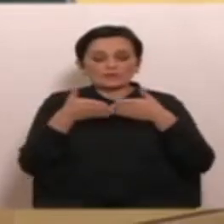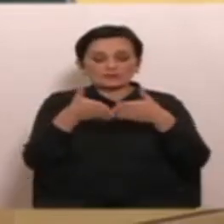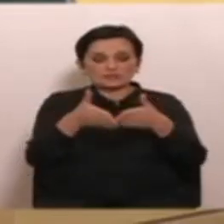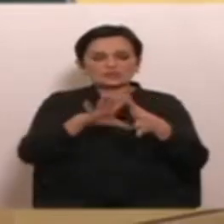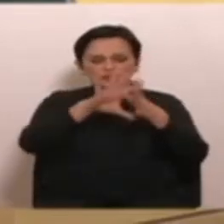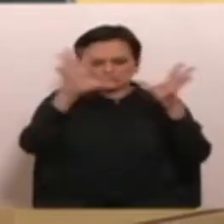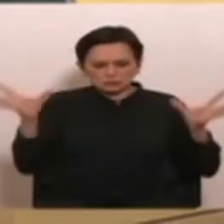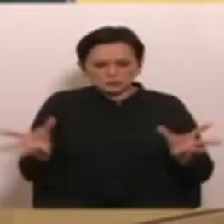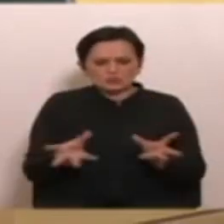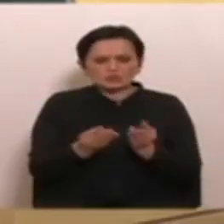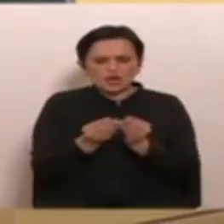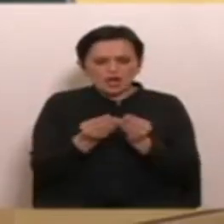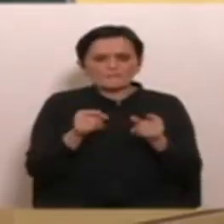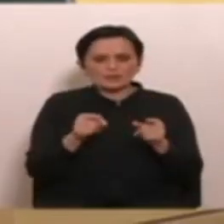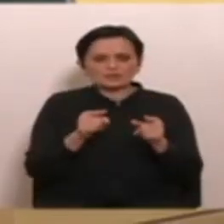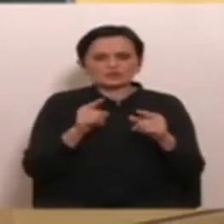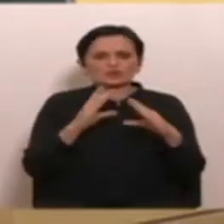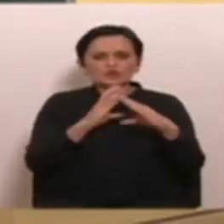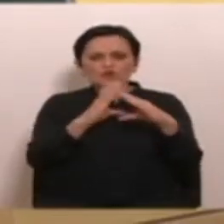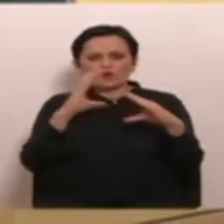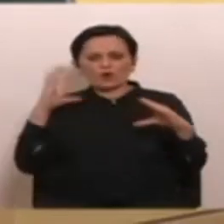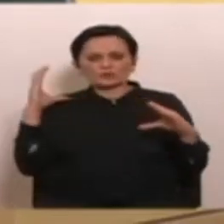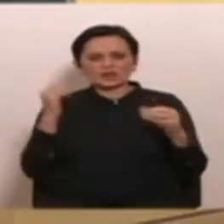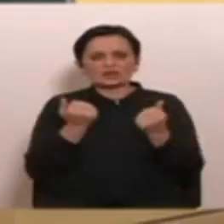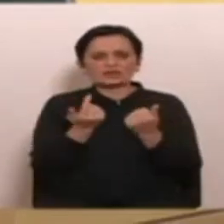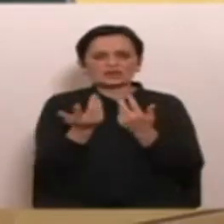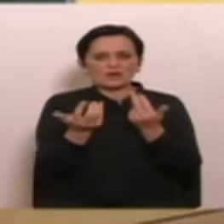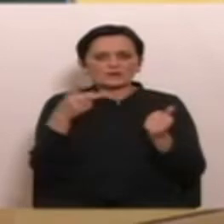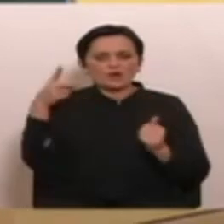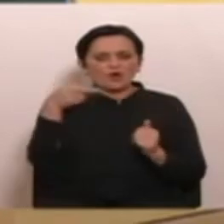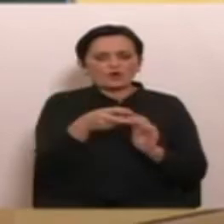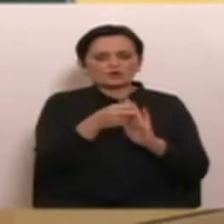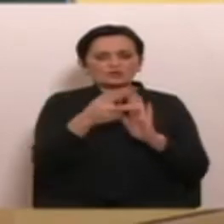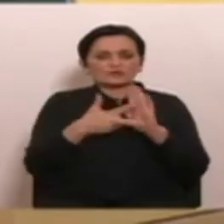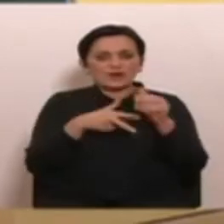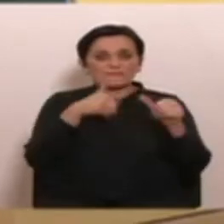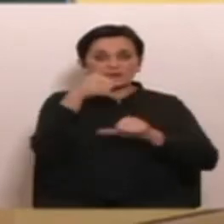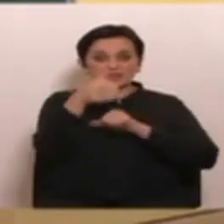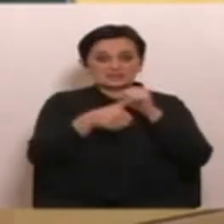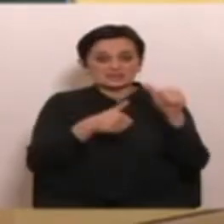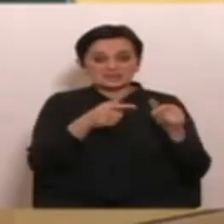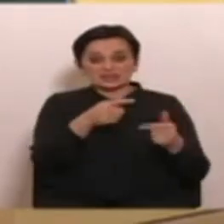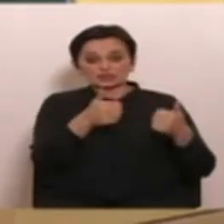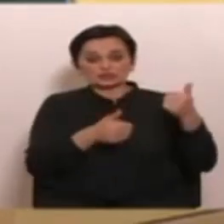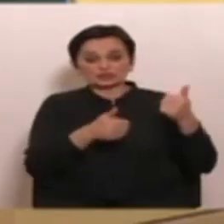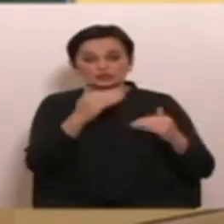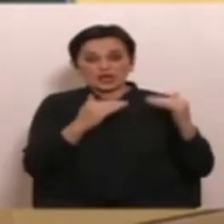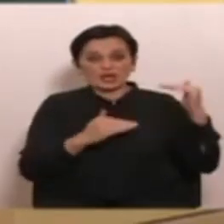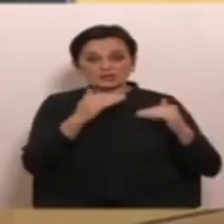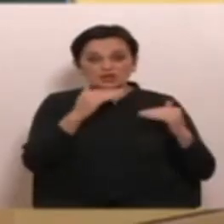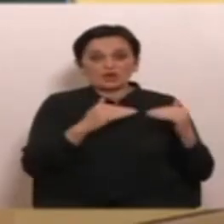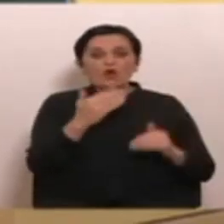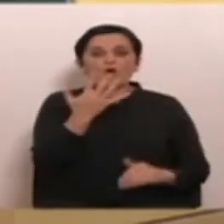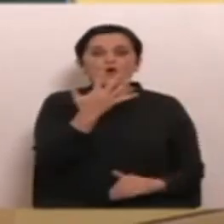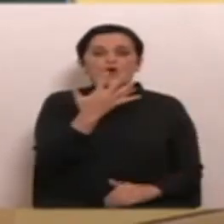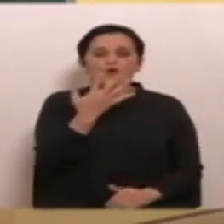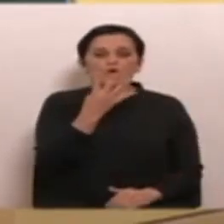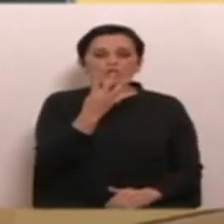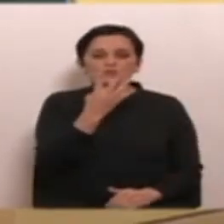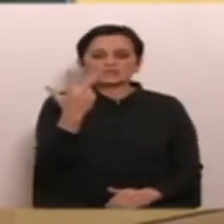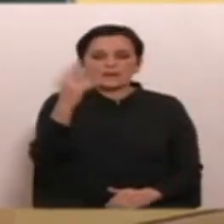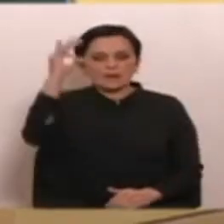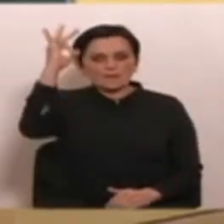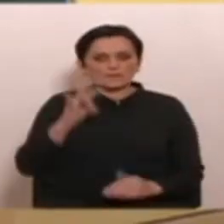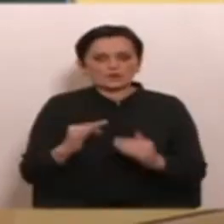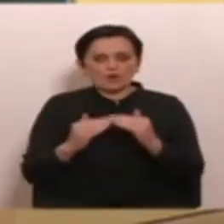ჯამურად გადამუშავებული კონტეინერების რაოდენობა 2018 წლის ანალოგიურ პერიოდთან შედარებით 53%-ით გაიზარდა, რაც